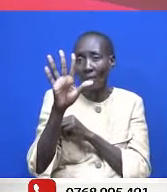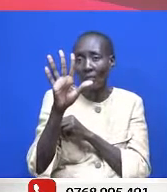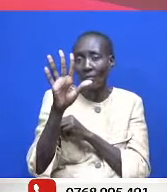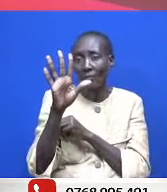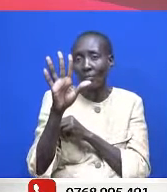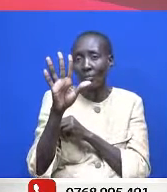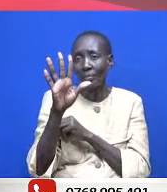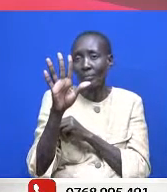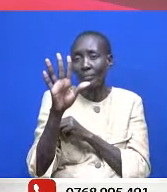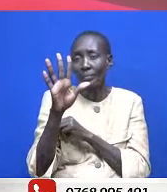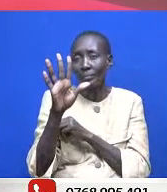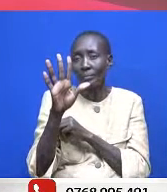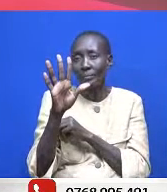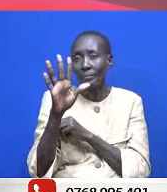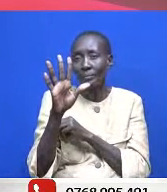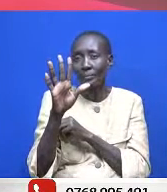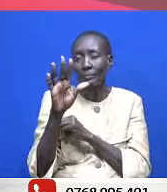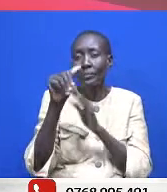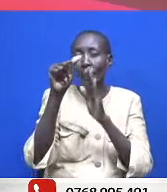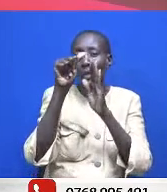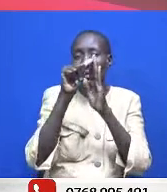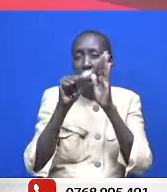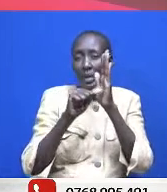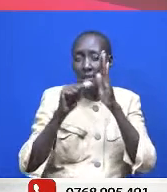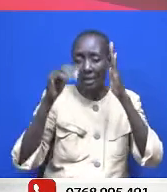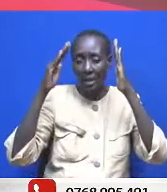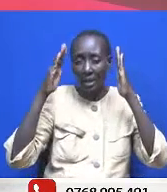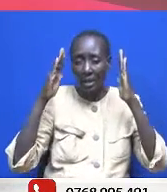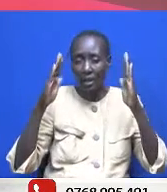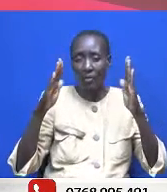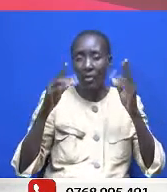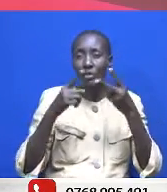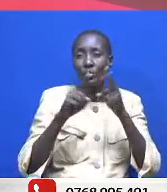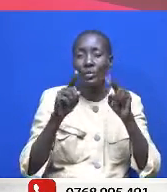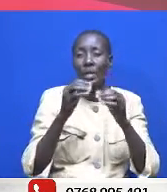3. Na ajenda kuu ya kuweza kuanzisha soko